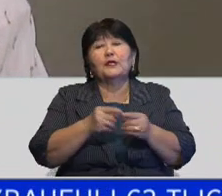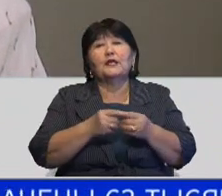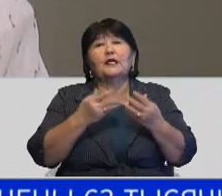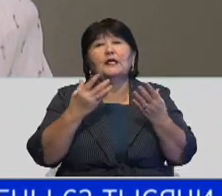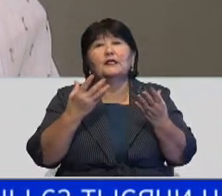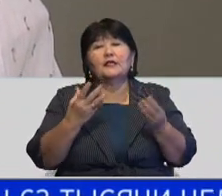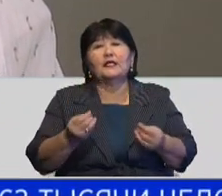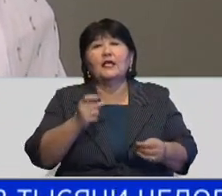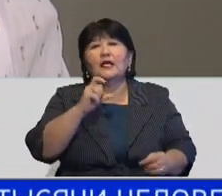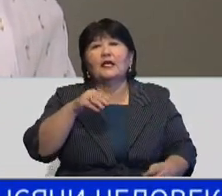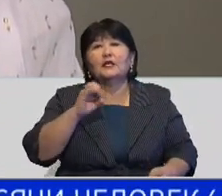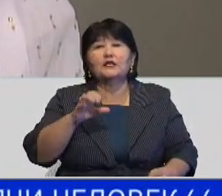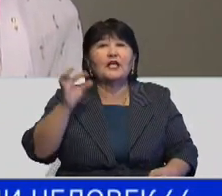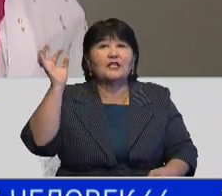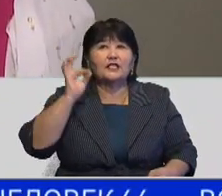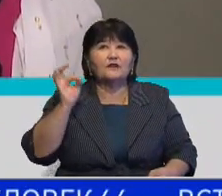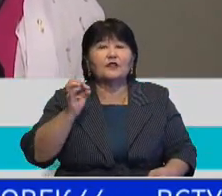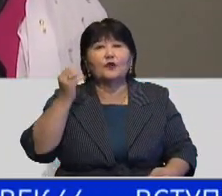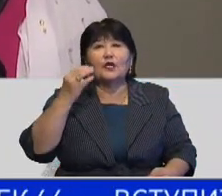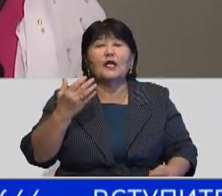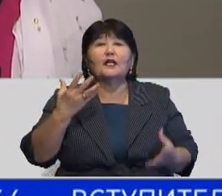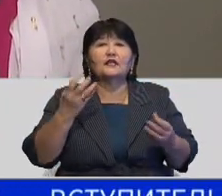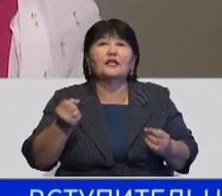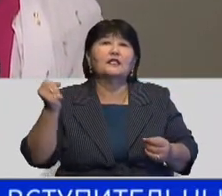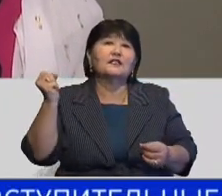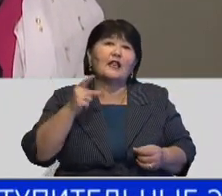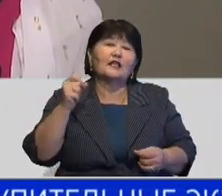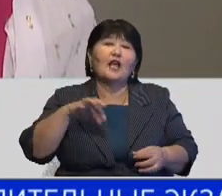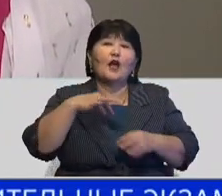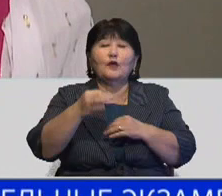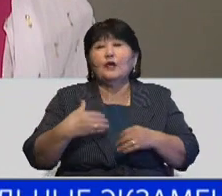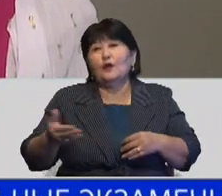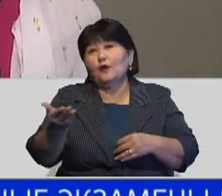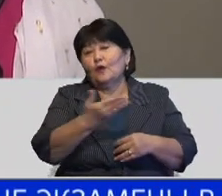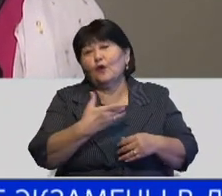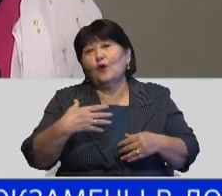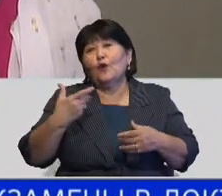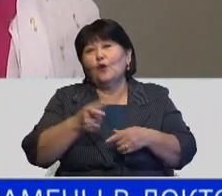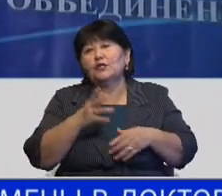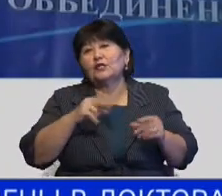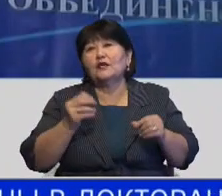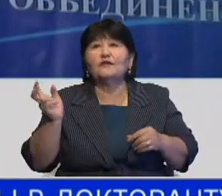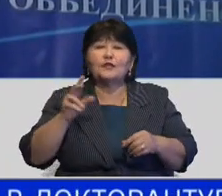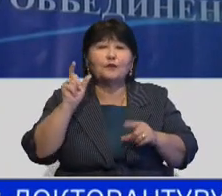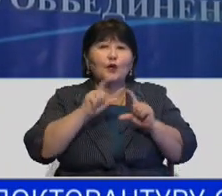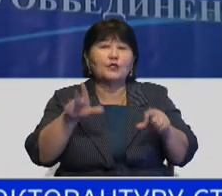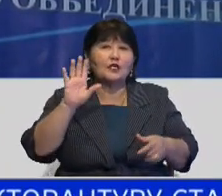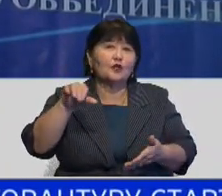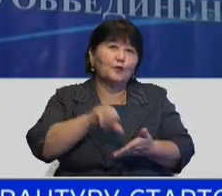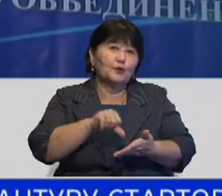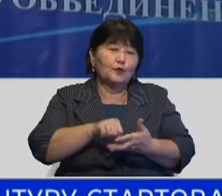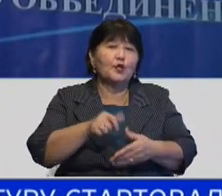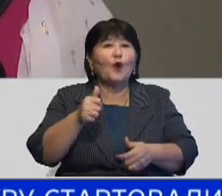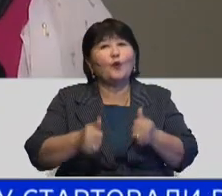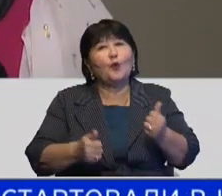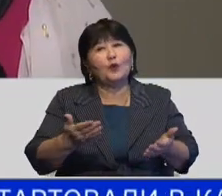день этноса немецкого культурного центра, день урожая, золотая осень. И очень счастливы, что к нам пришли все школы. Они будут принимать участие